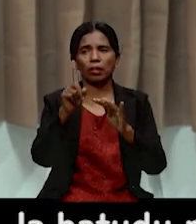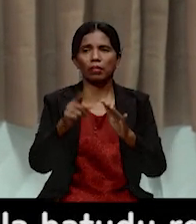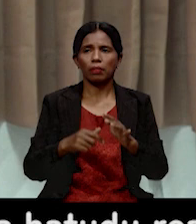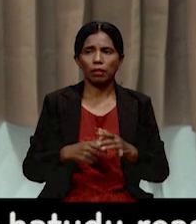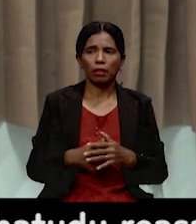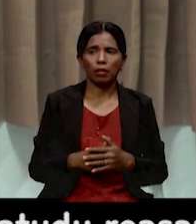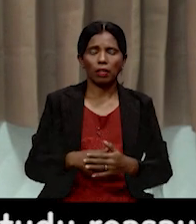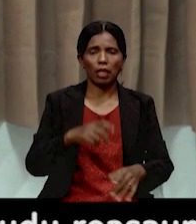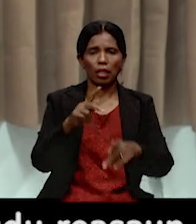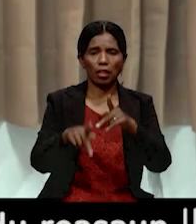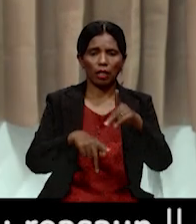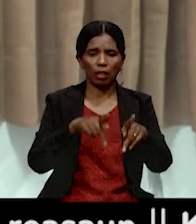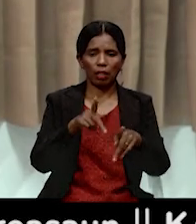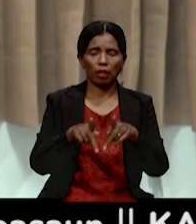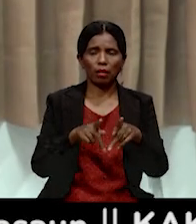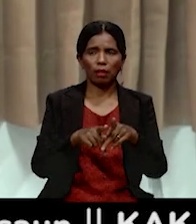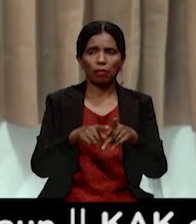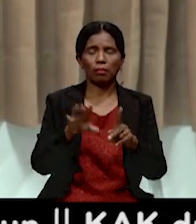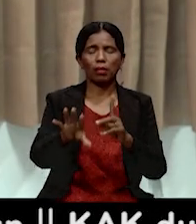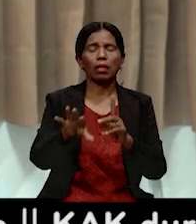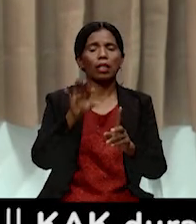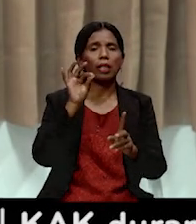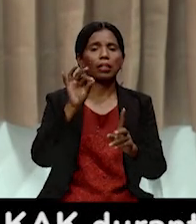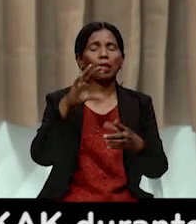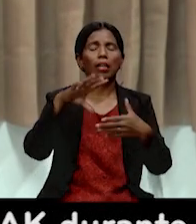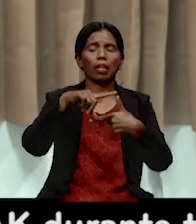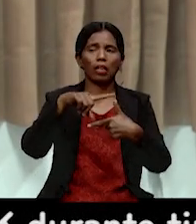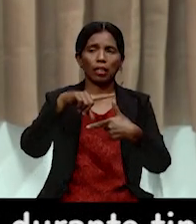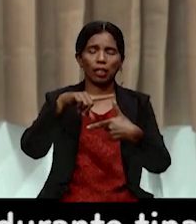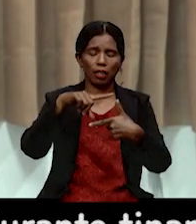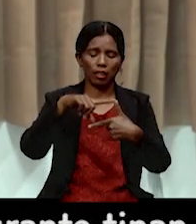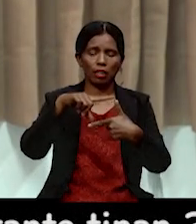Ema nebe hetang karta kondusan ene normalmente